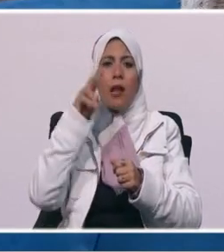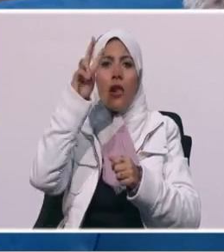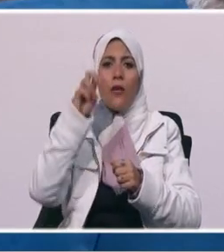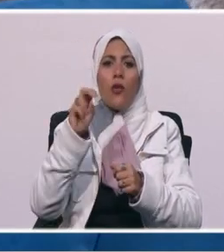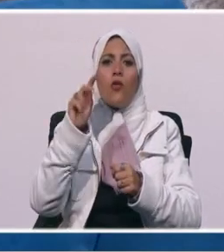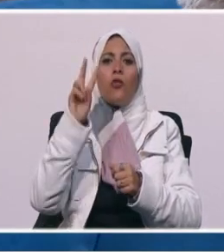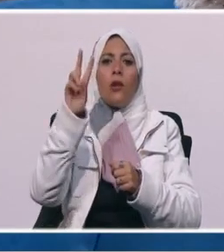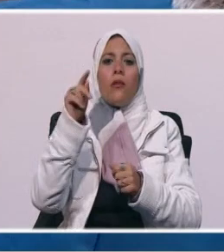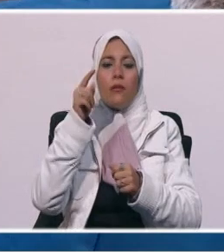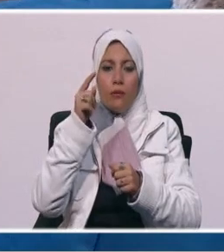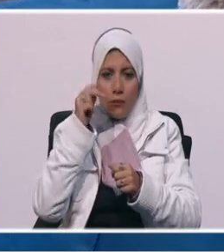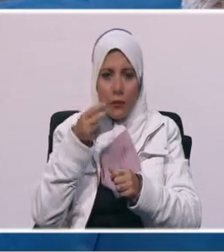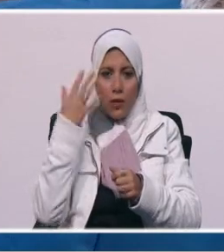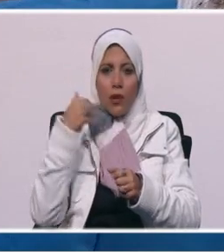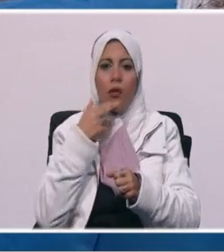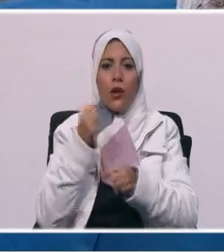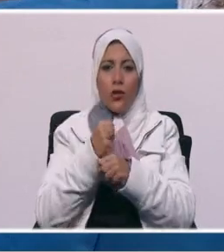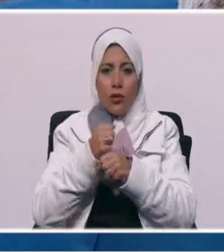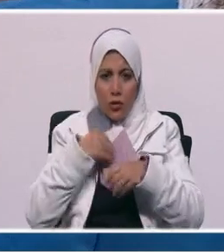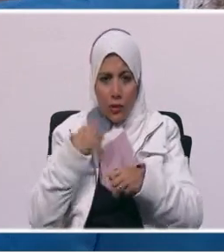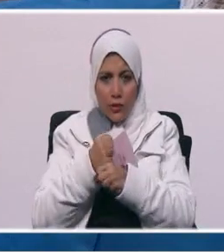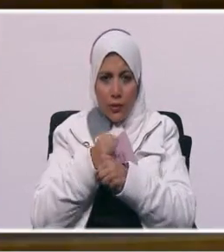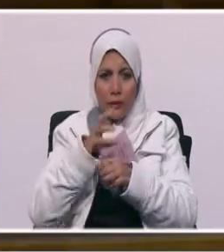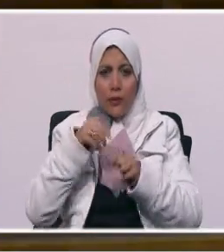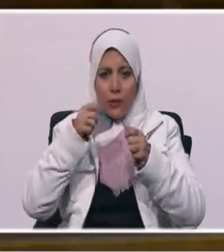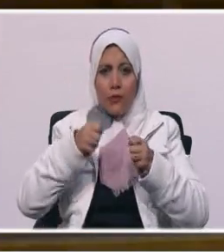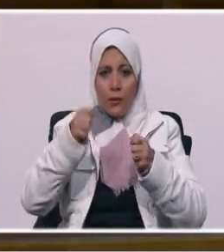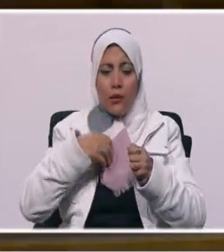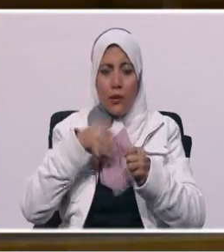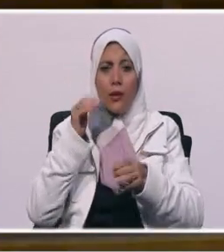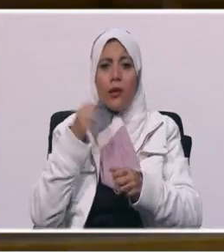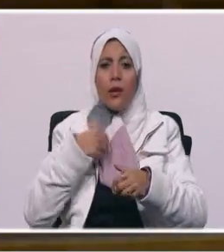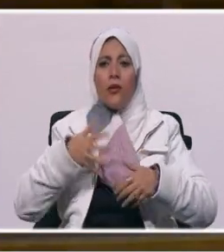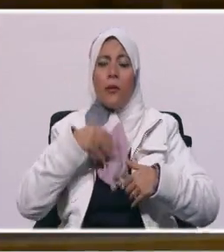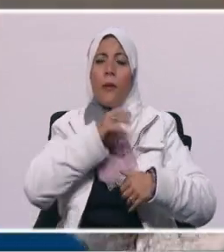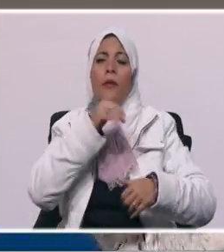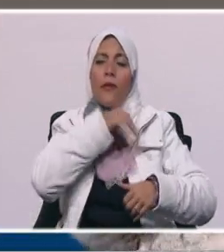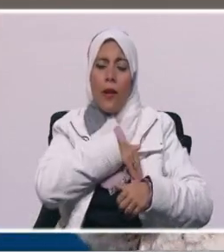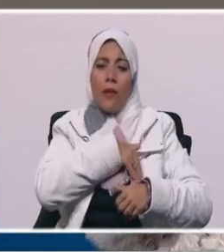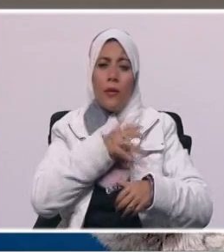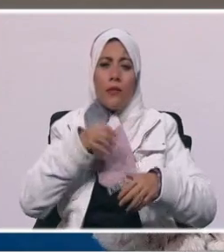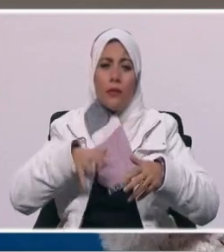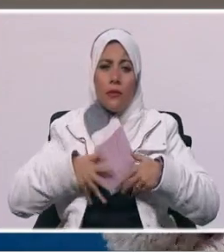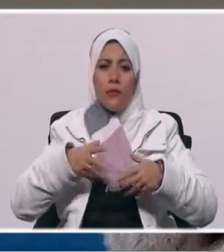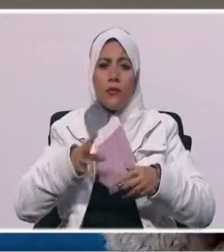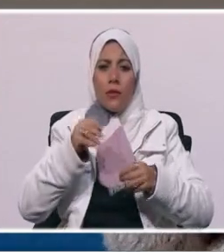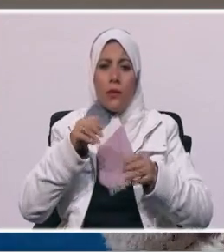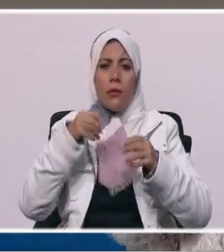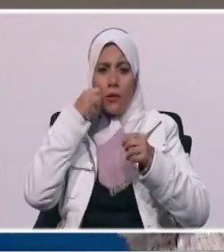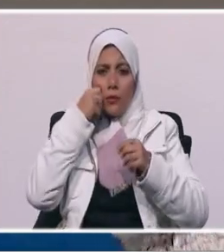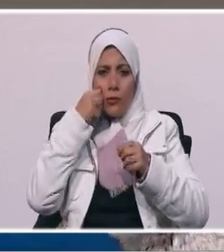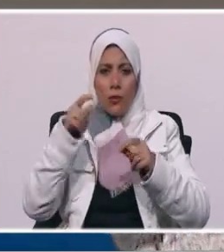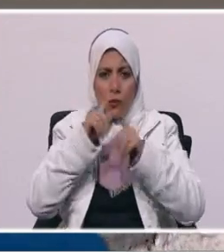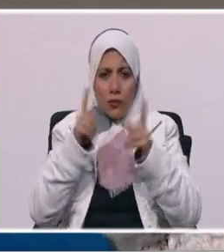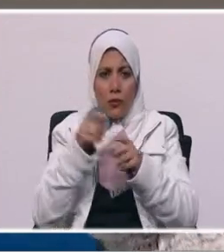2002، وكان عايزني في مسلسل اسمه مريم دورة الشرق. انا من وقتها حطيت في قلبي وقلت لا، طالما هتجيلي مسلسلات